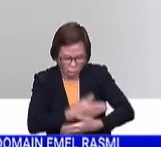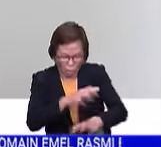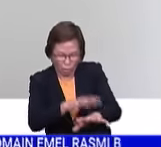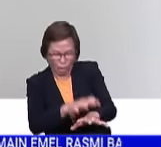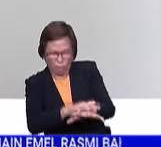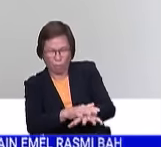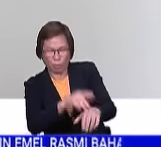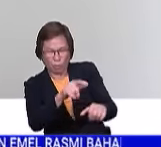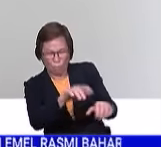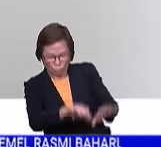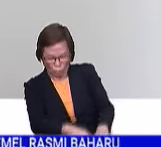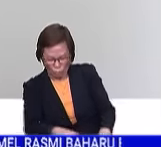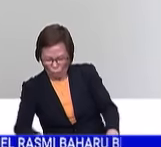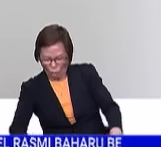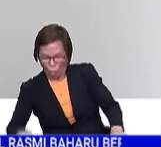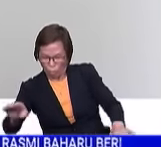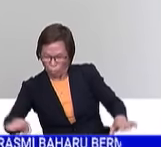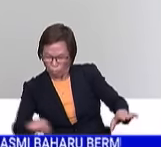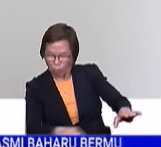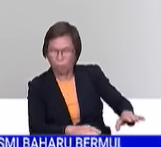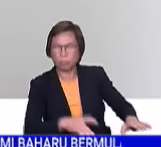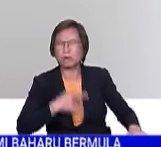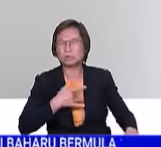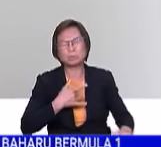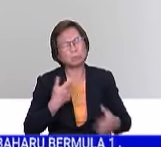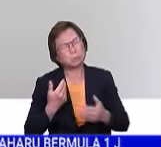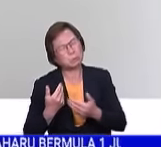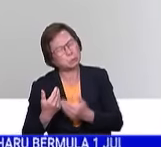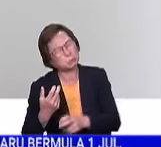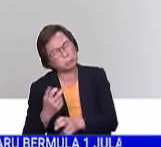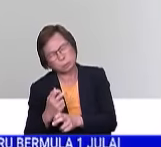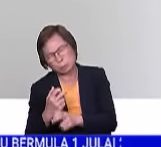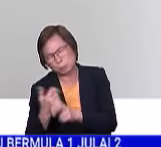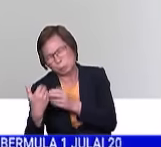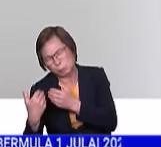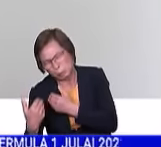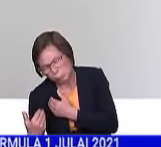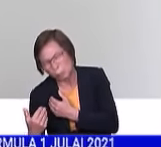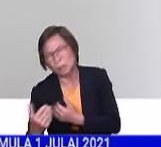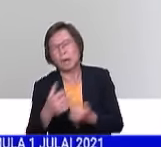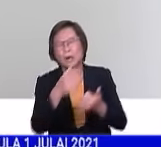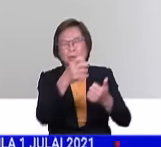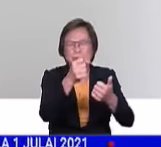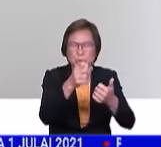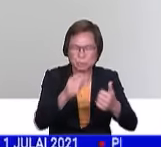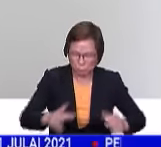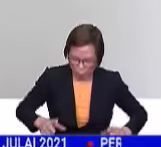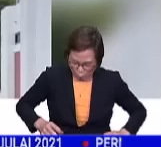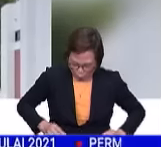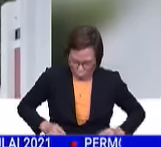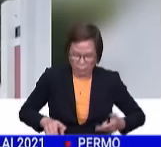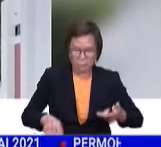agak terasa beban dia sebab dengan susunya, pampersnya.